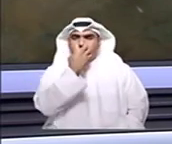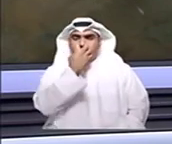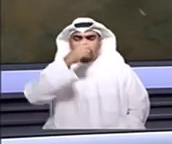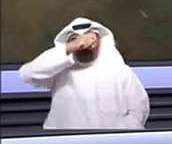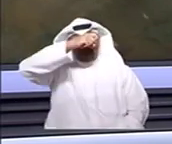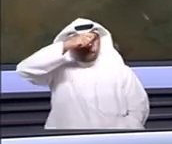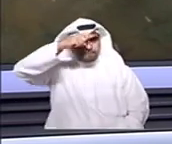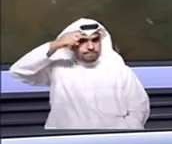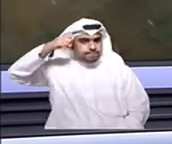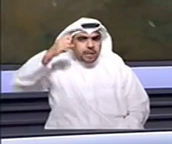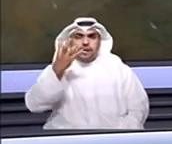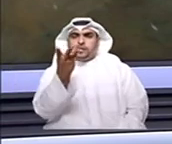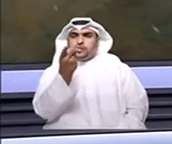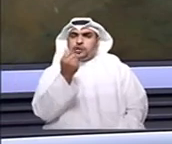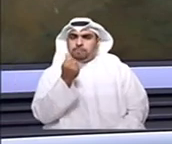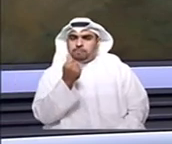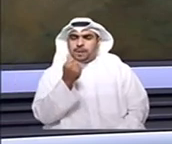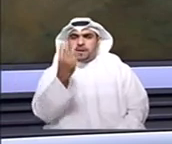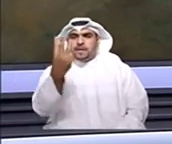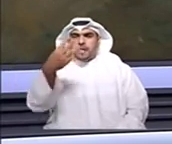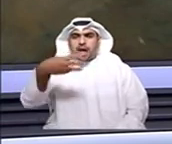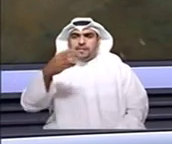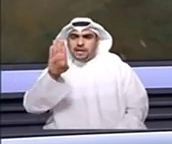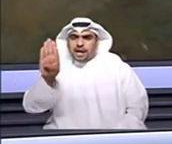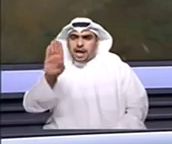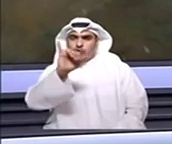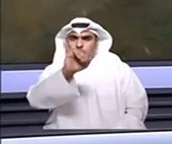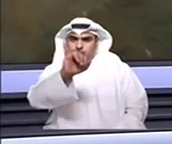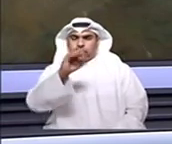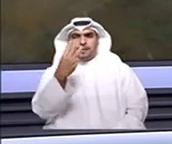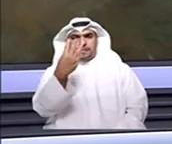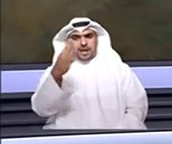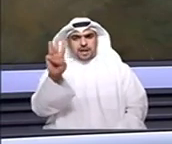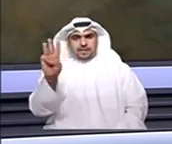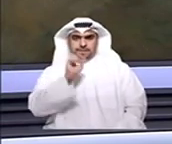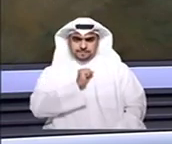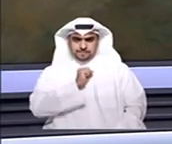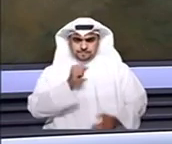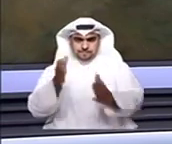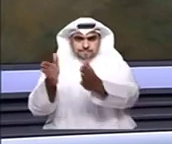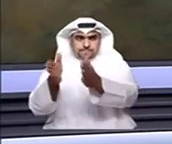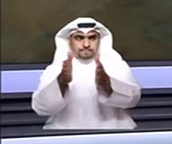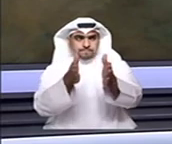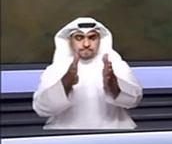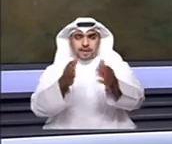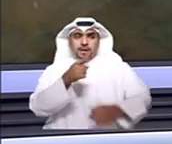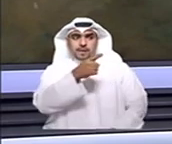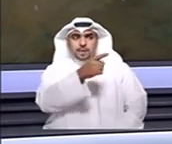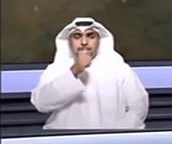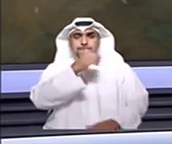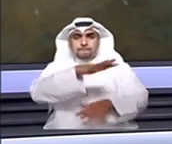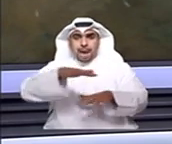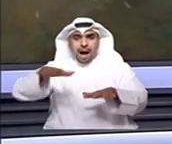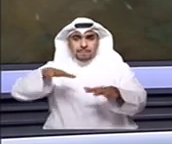بين 10 إلى 30 كيلومتر في الساعة. درجات الحرارة المتوقعة على المناطق الساحلية متفاوتة ما بين 36 إلى 35 درجة